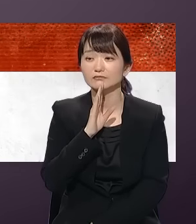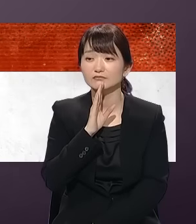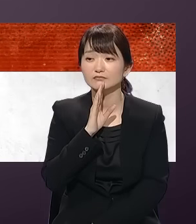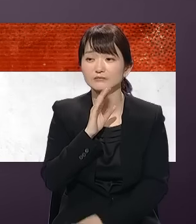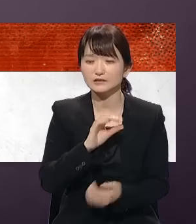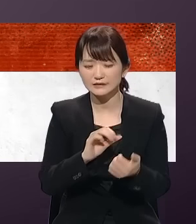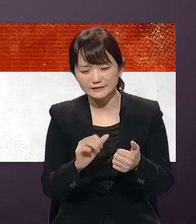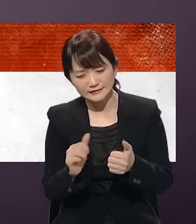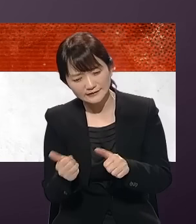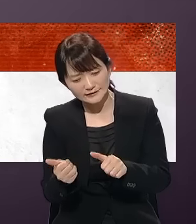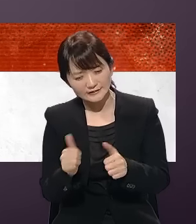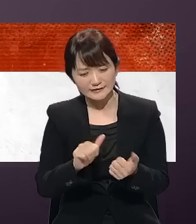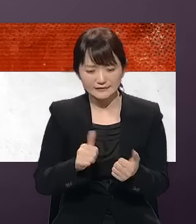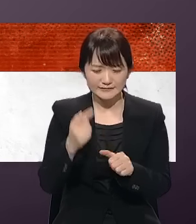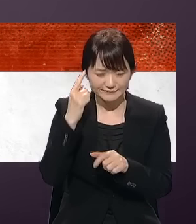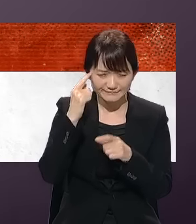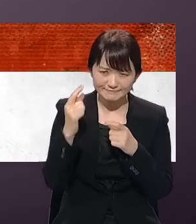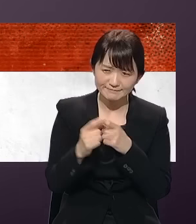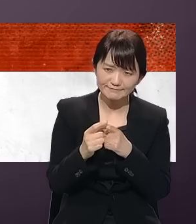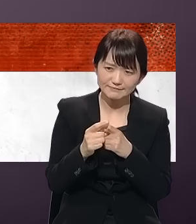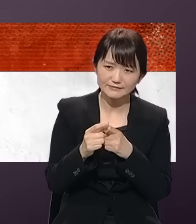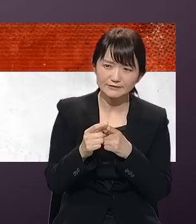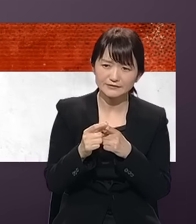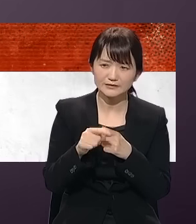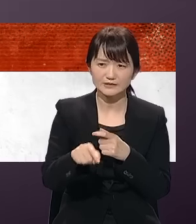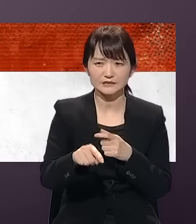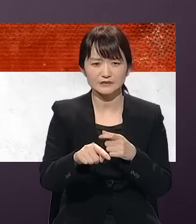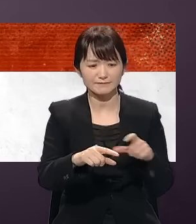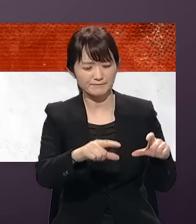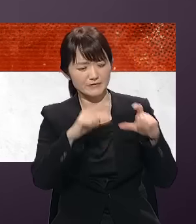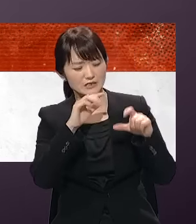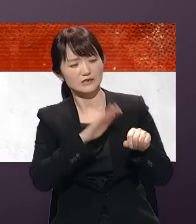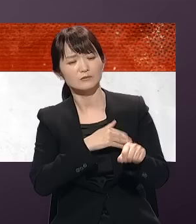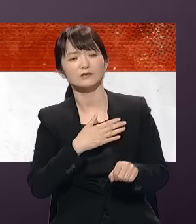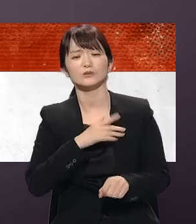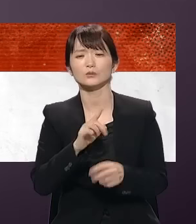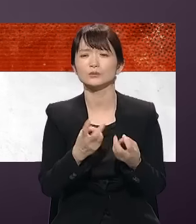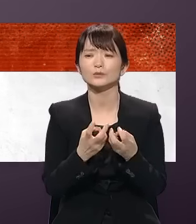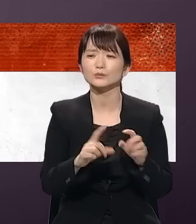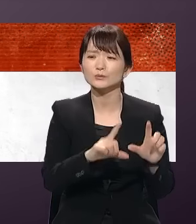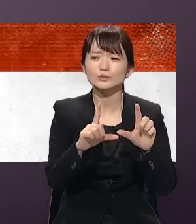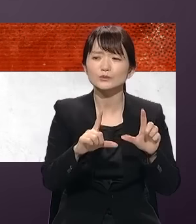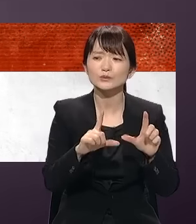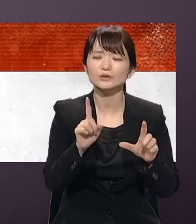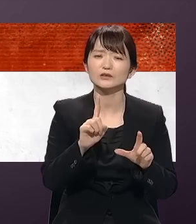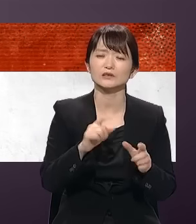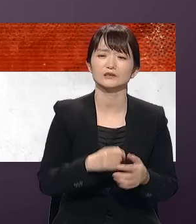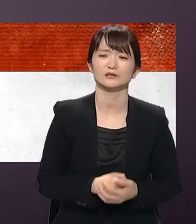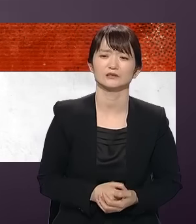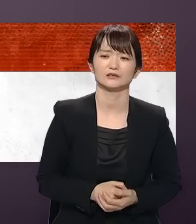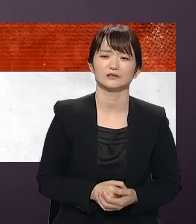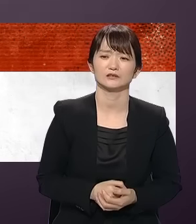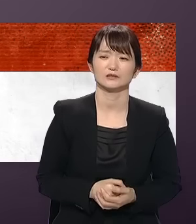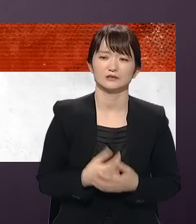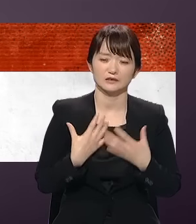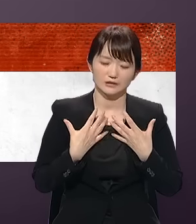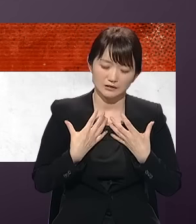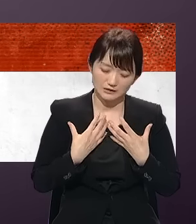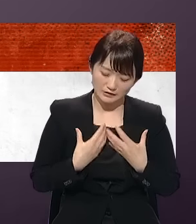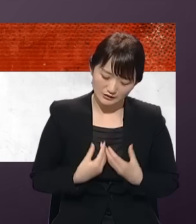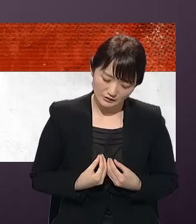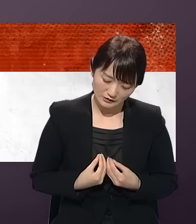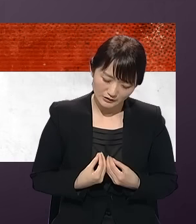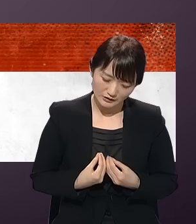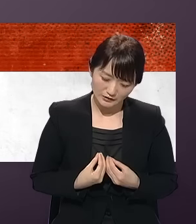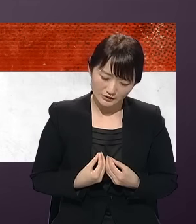죽을까 막 생각했거든요 그래가지고 또 이동까지 잘못 나오면 나는 어떻게 살아야 되나 아 그래가지고 많이 하고